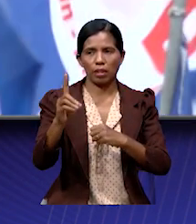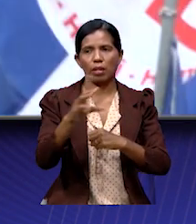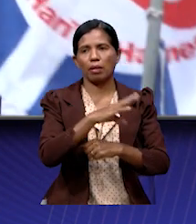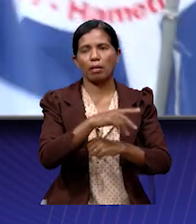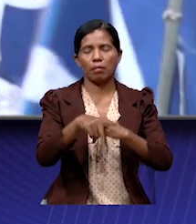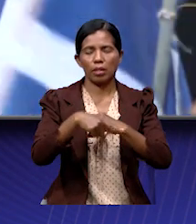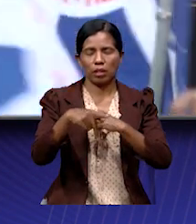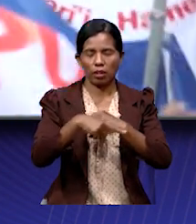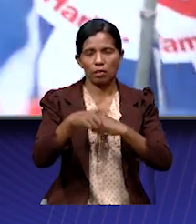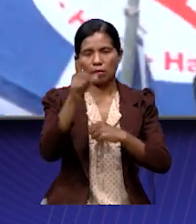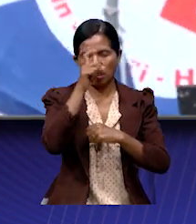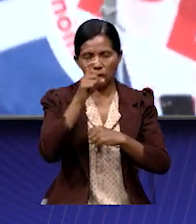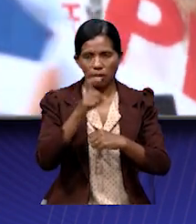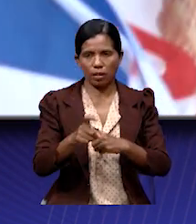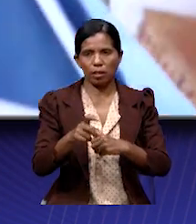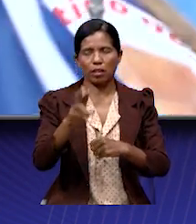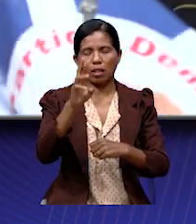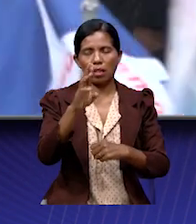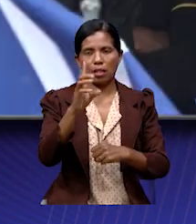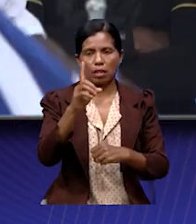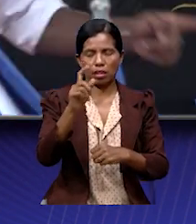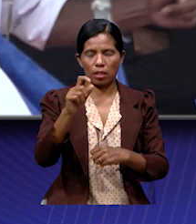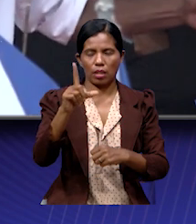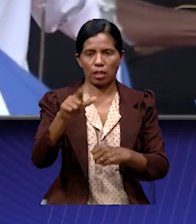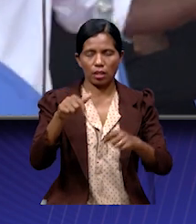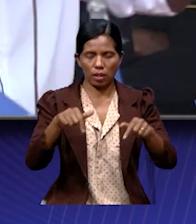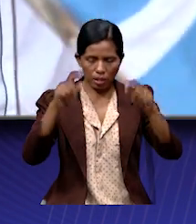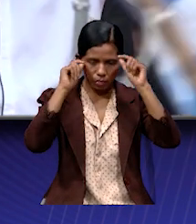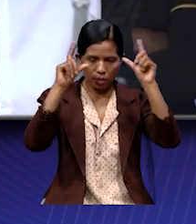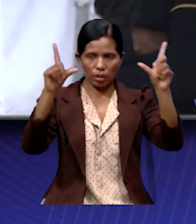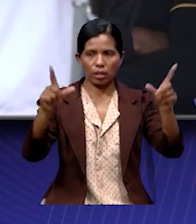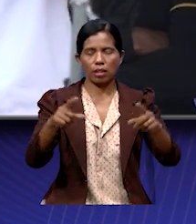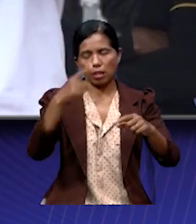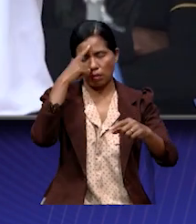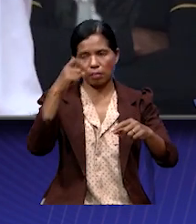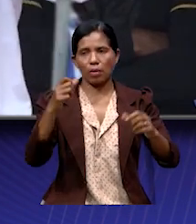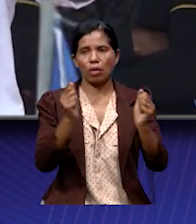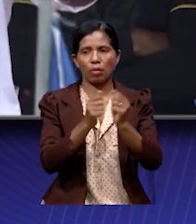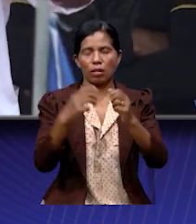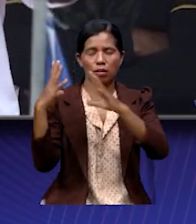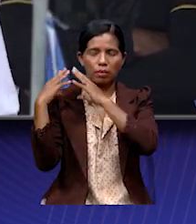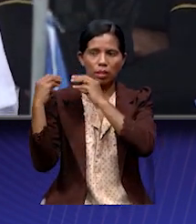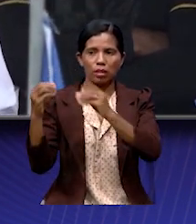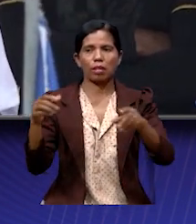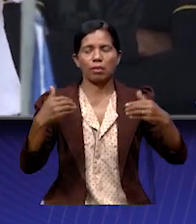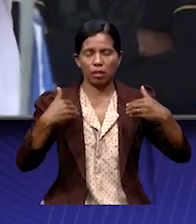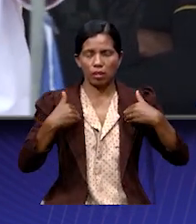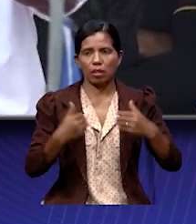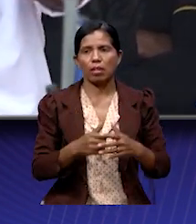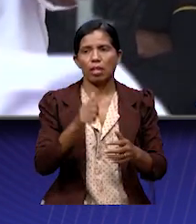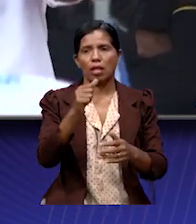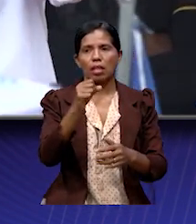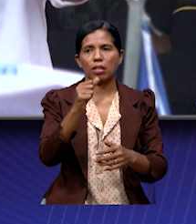tertua ia Republika Demokratika da Timor Leste. Itambai dene ho experience nebe maka ia